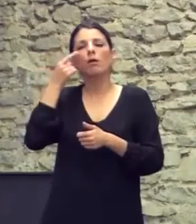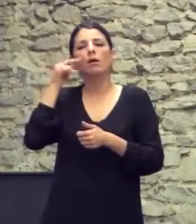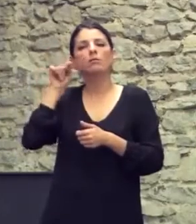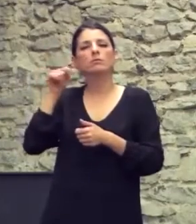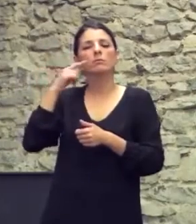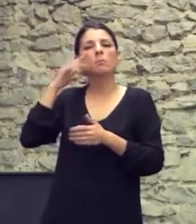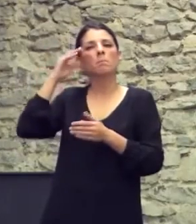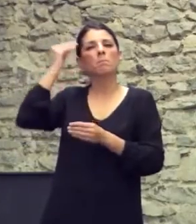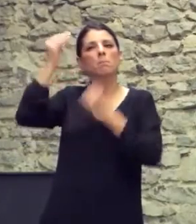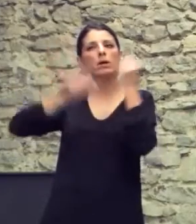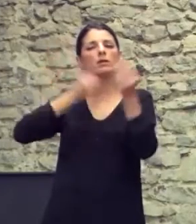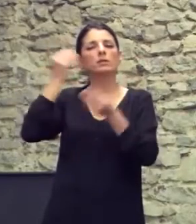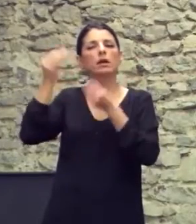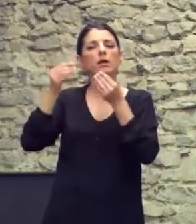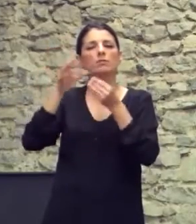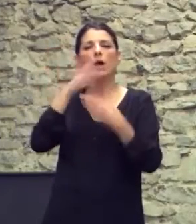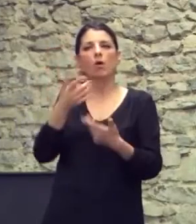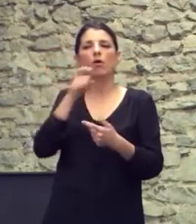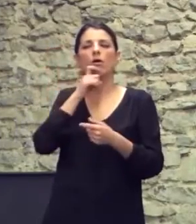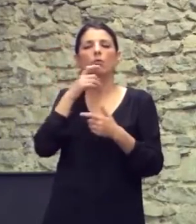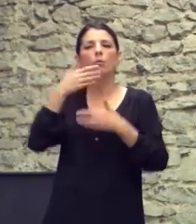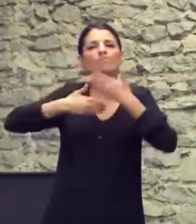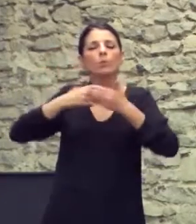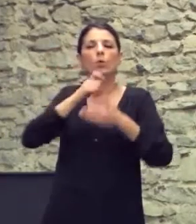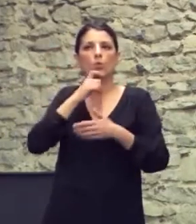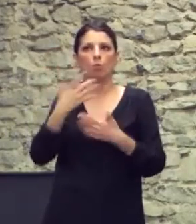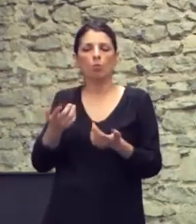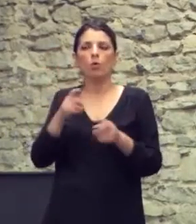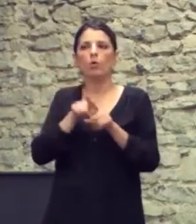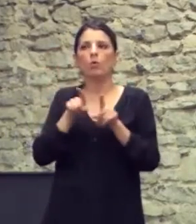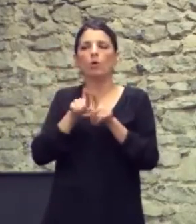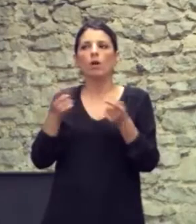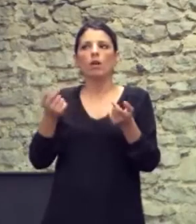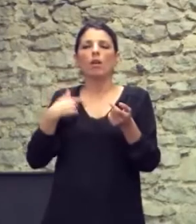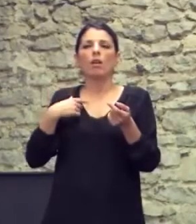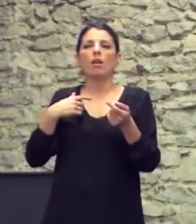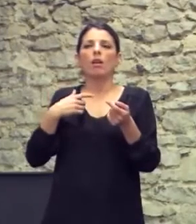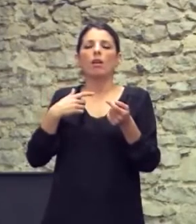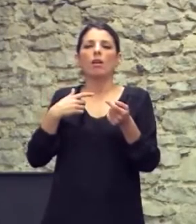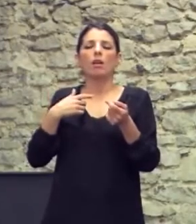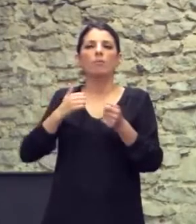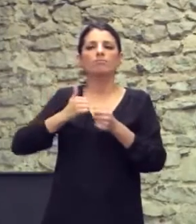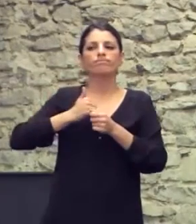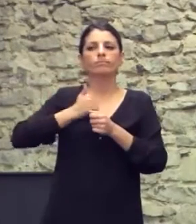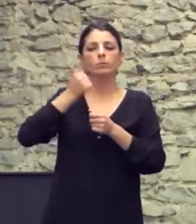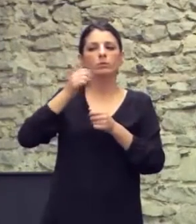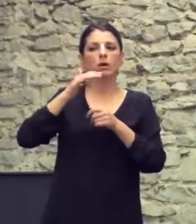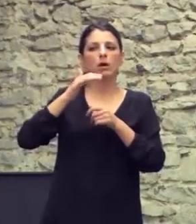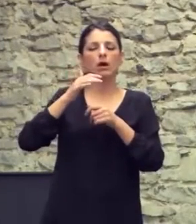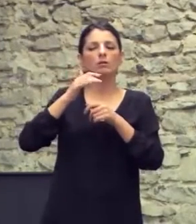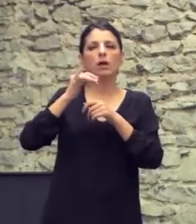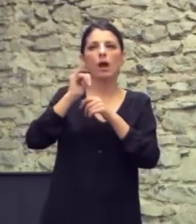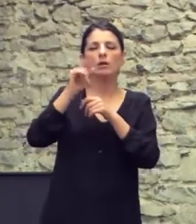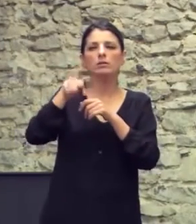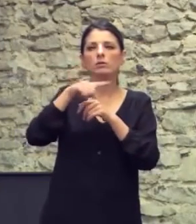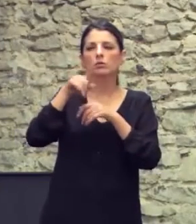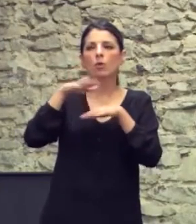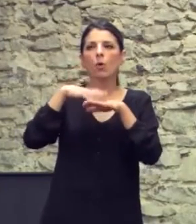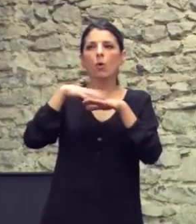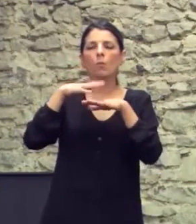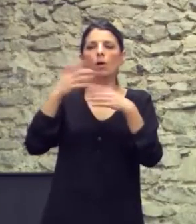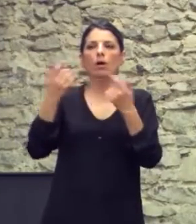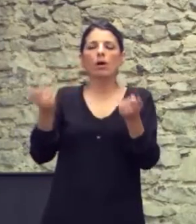hori. Ze punturaino gure sexualitateak edo gure aukera sexualek harremana daukaten ere bai gutaz genero